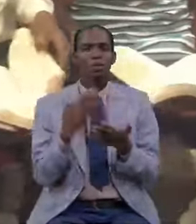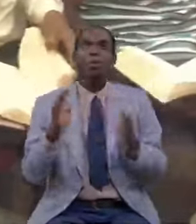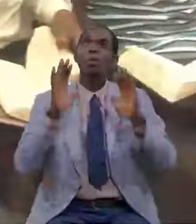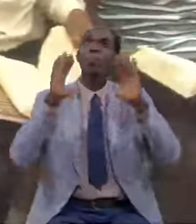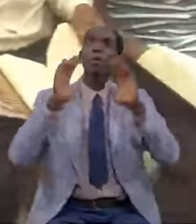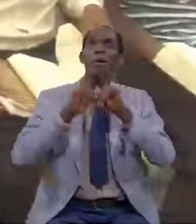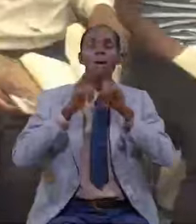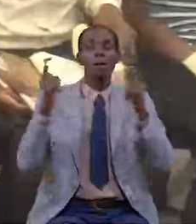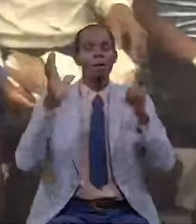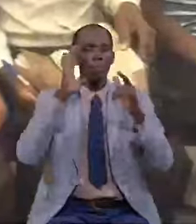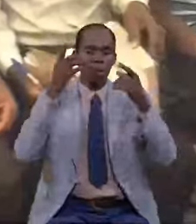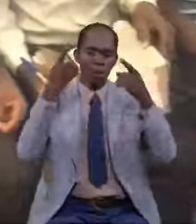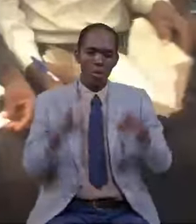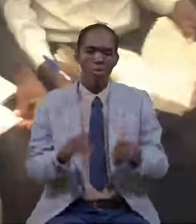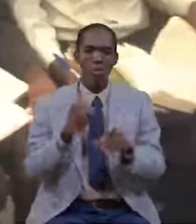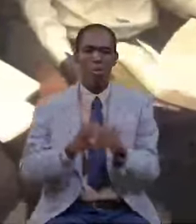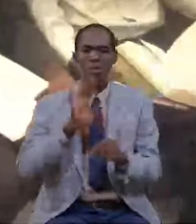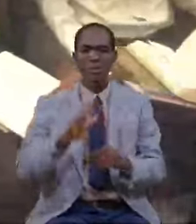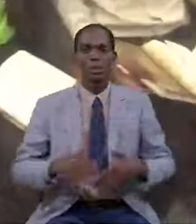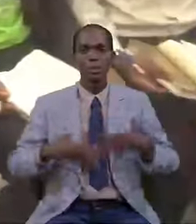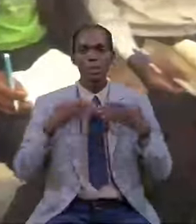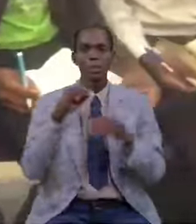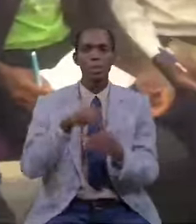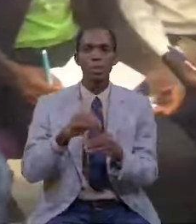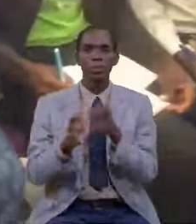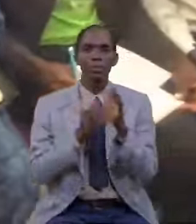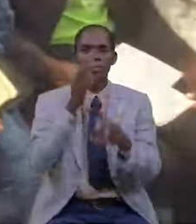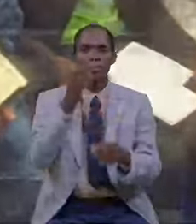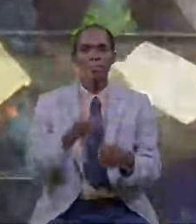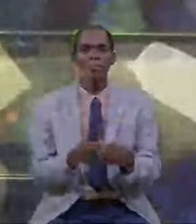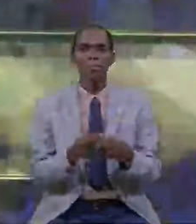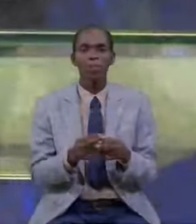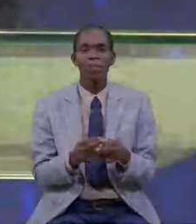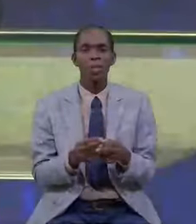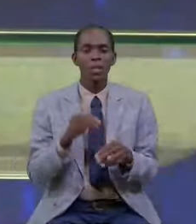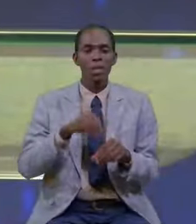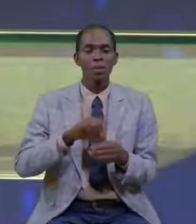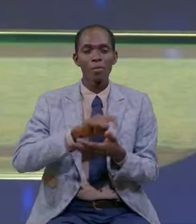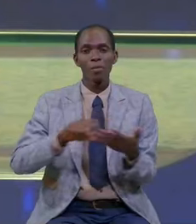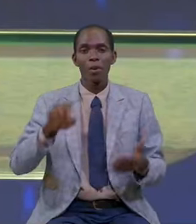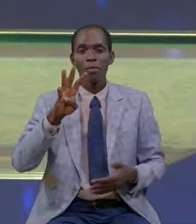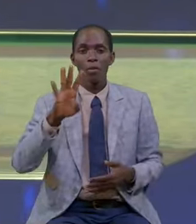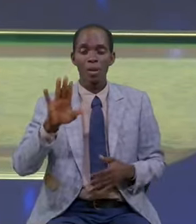quelque chose de merveilleux et de grand va se produire dans votre famille, dans votre vie, au nom de Jésus-Christ.